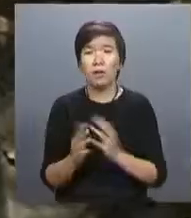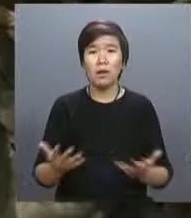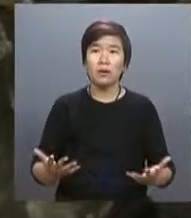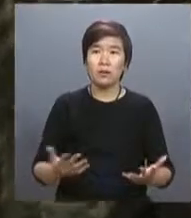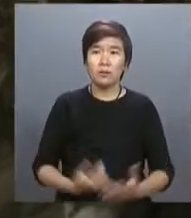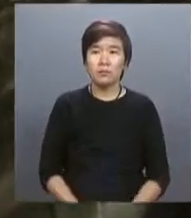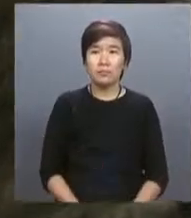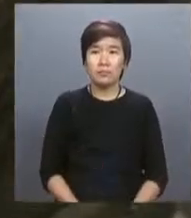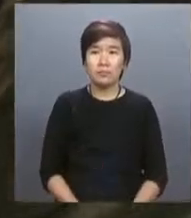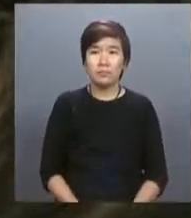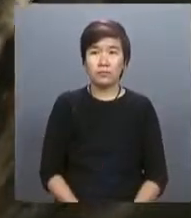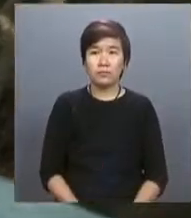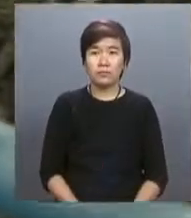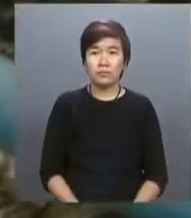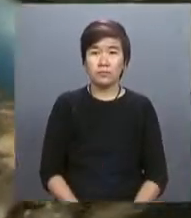ได้